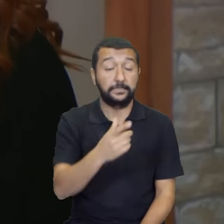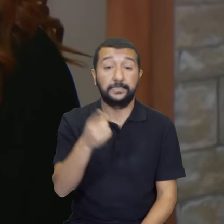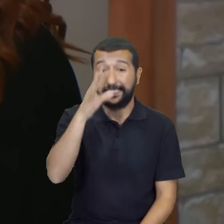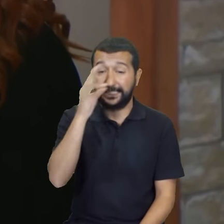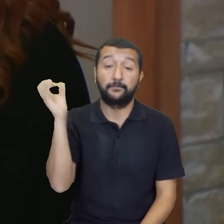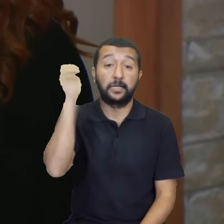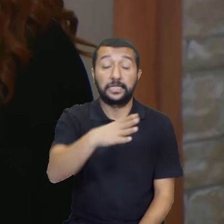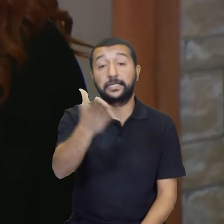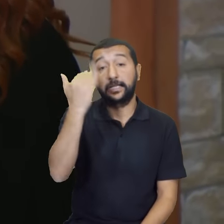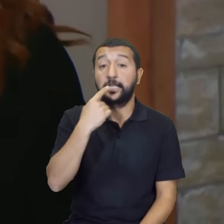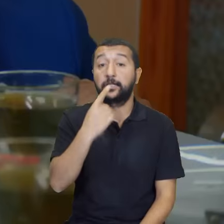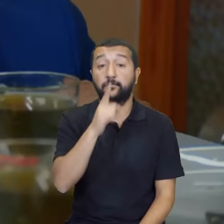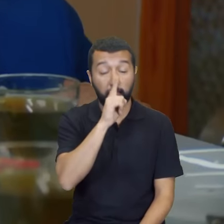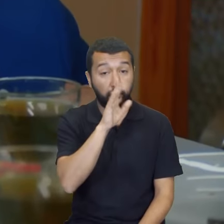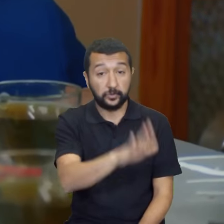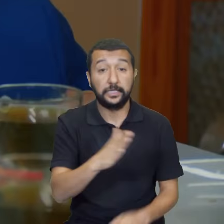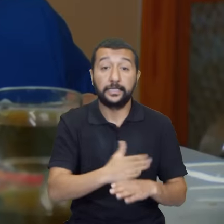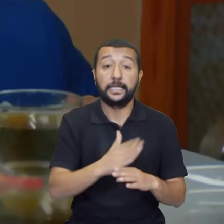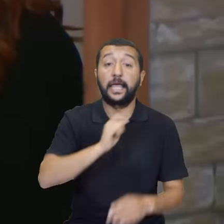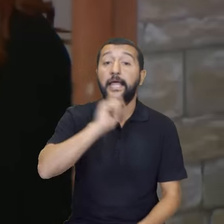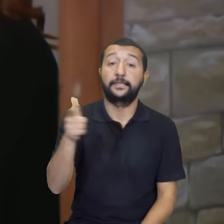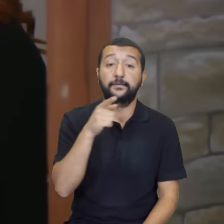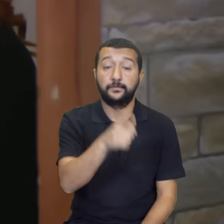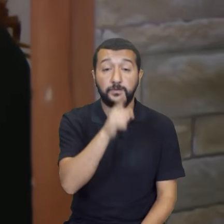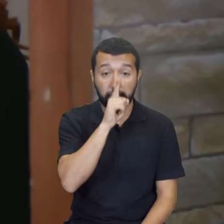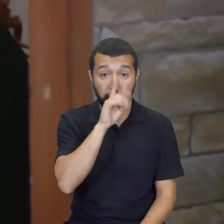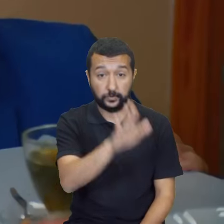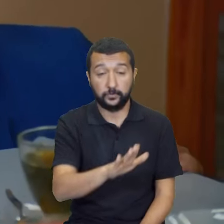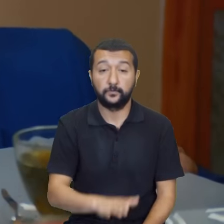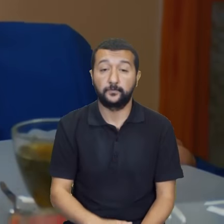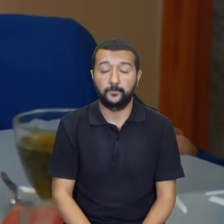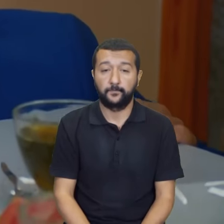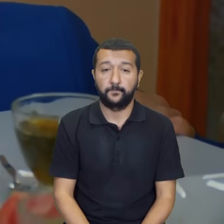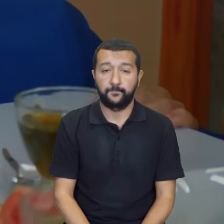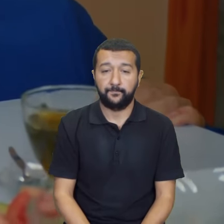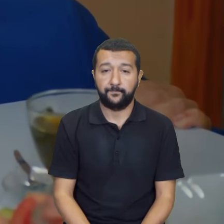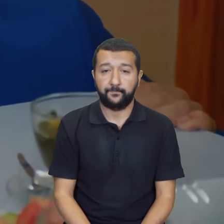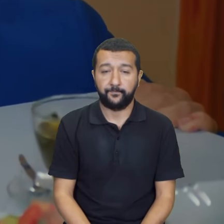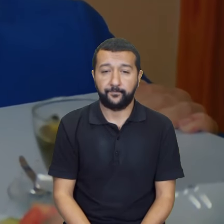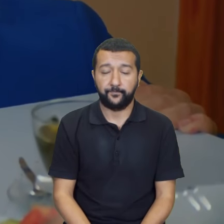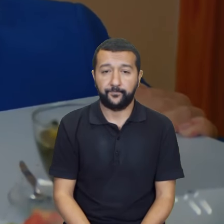Kim attı bu? Çık dışarı. Sus. Niye attın ki? Sus.